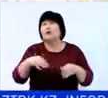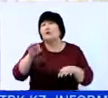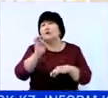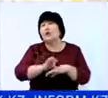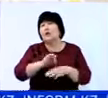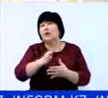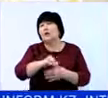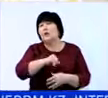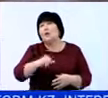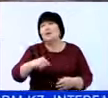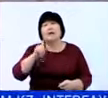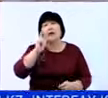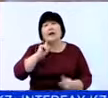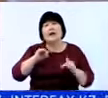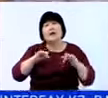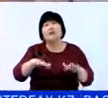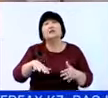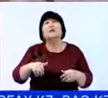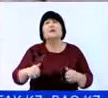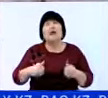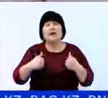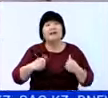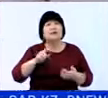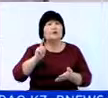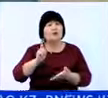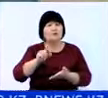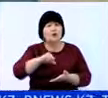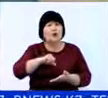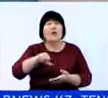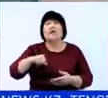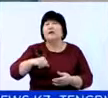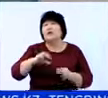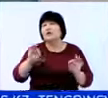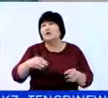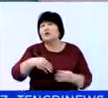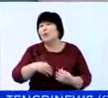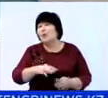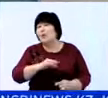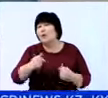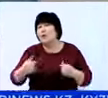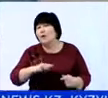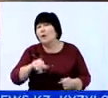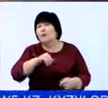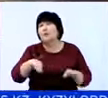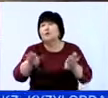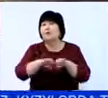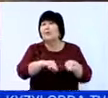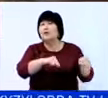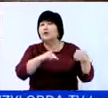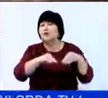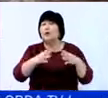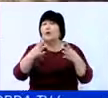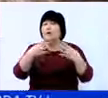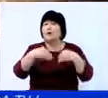берген соң, өзіне ыңғайлы іспен айналысуды жөн көрген. Онысына еш өкінбейді. Өйткені өзі құрап берген көрпелері